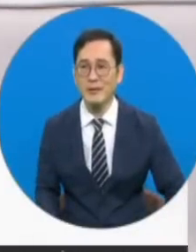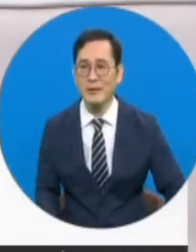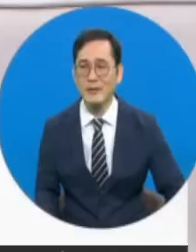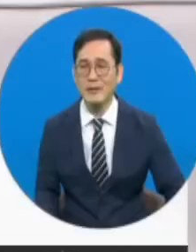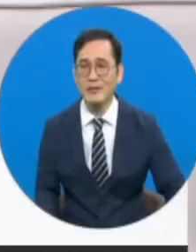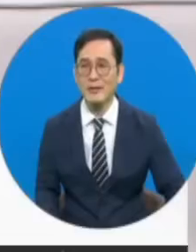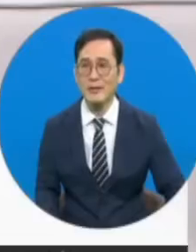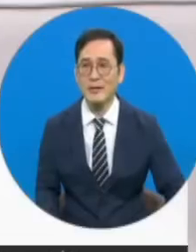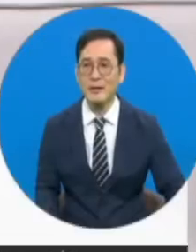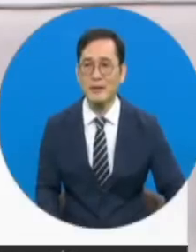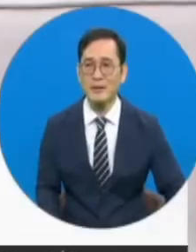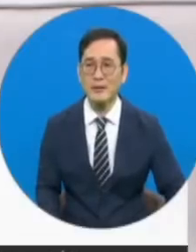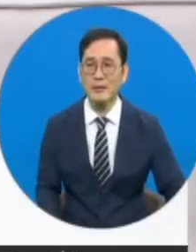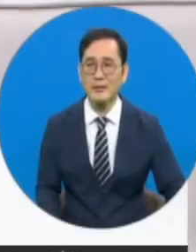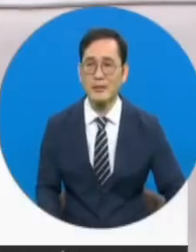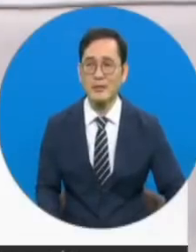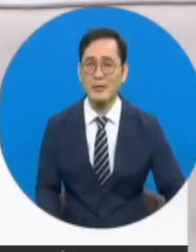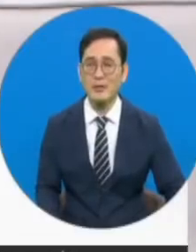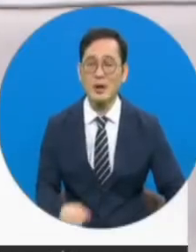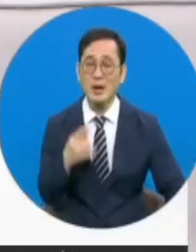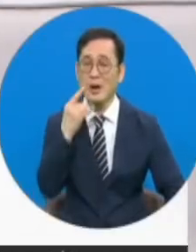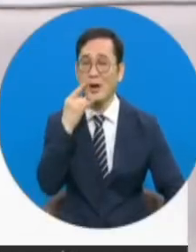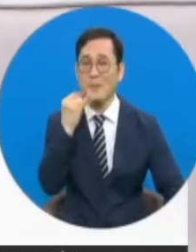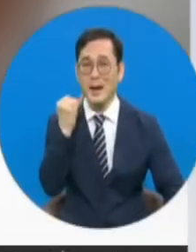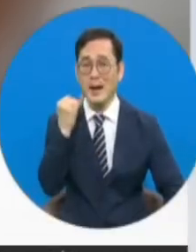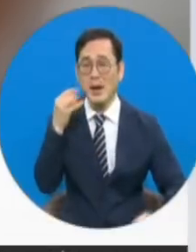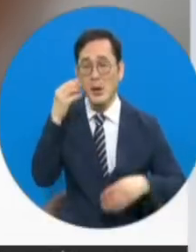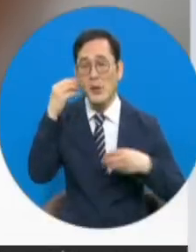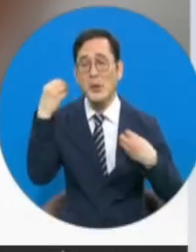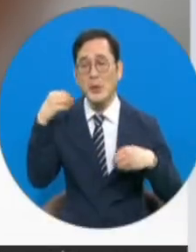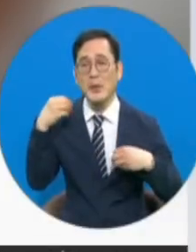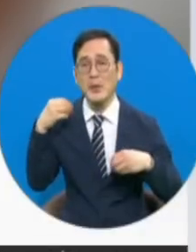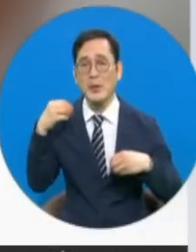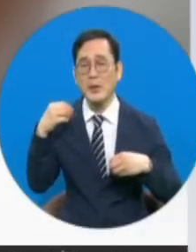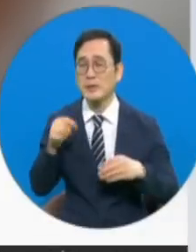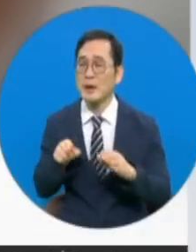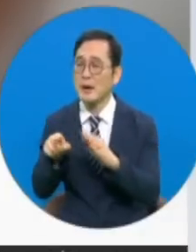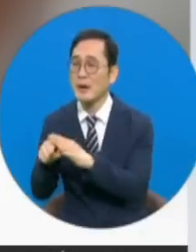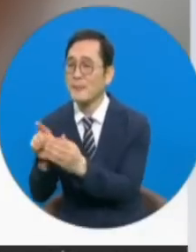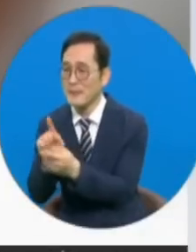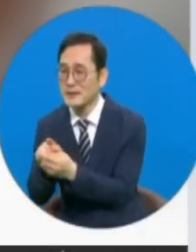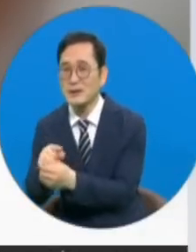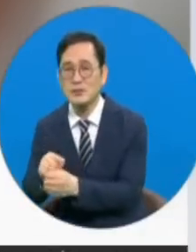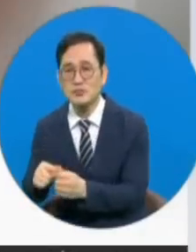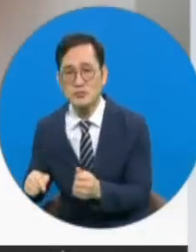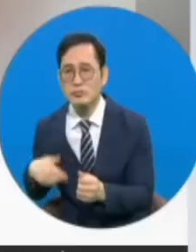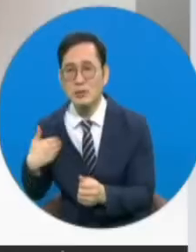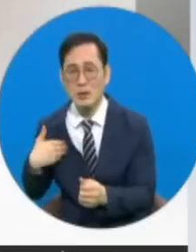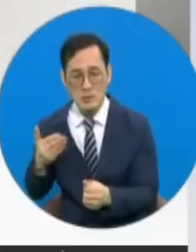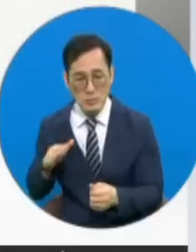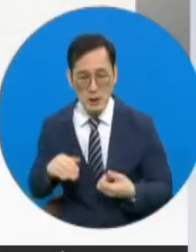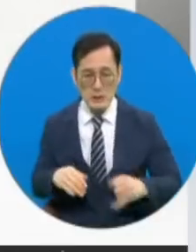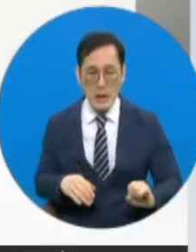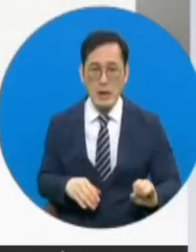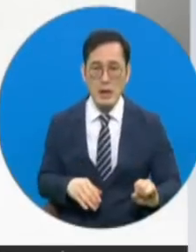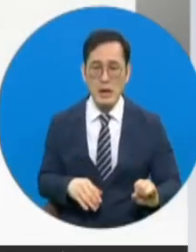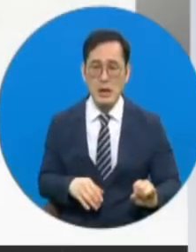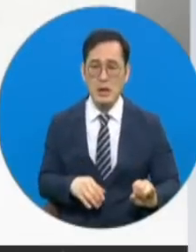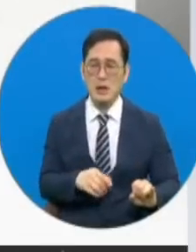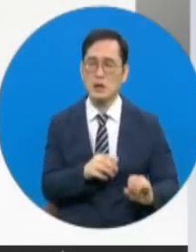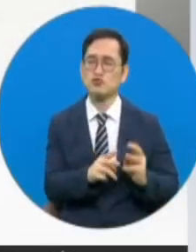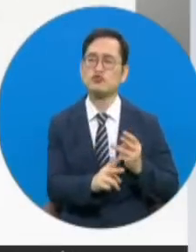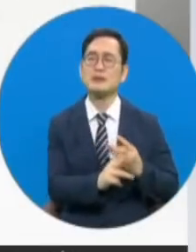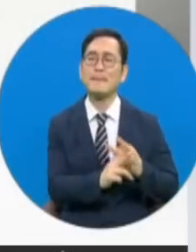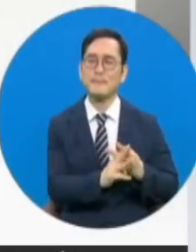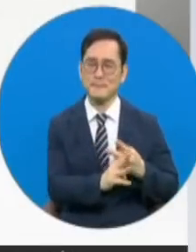학부모인 척하고 가서 만나면 될 거 아니에요 근데 이제 과외 에어플리케이션을 통해 가지고 아네 딸이 중